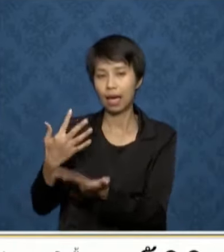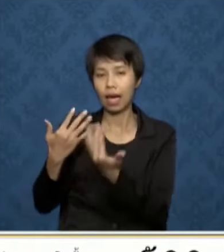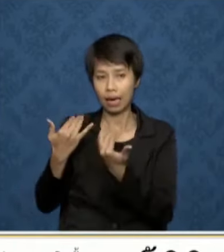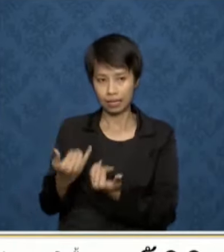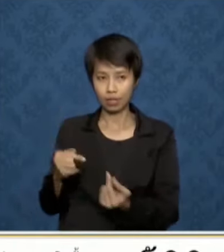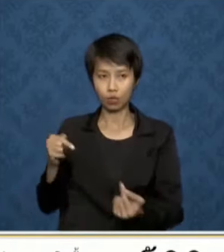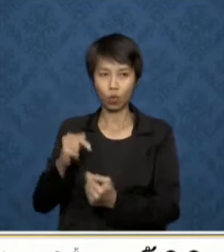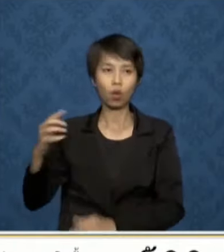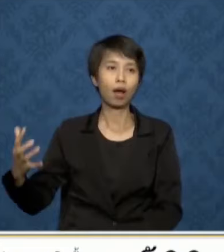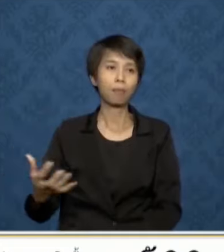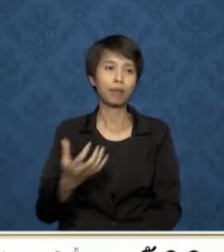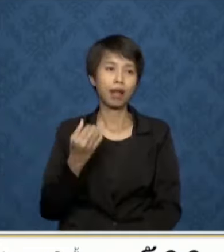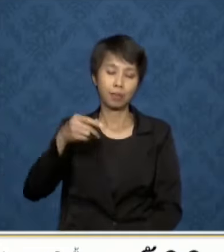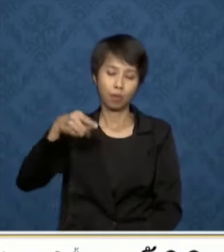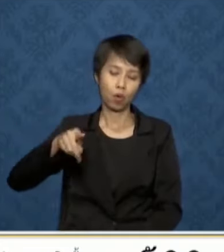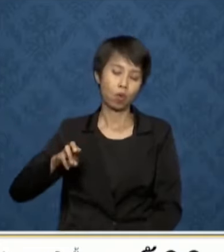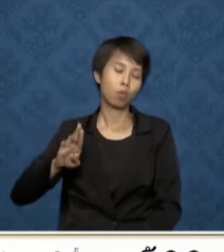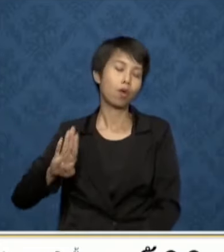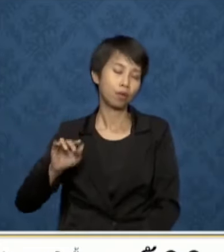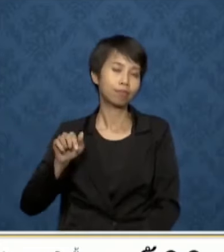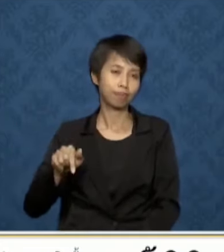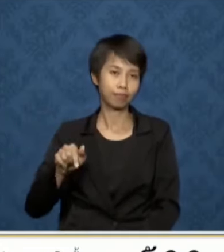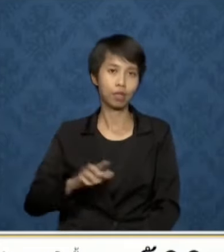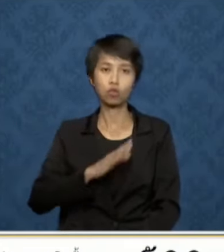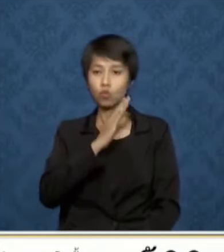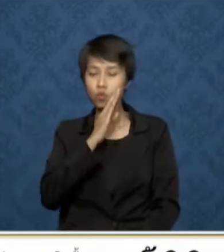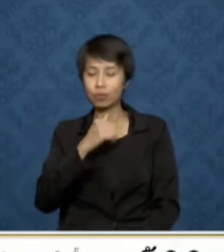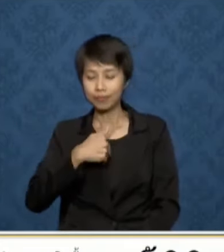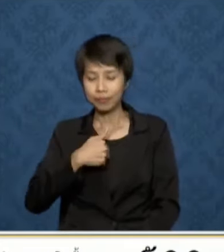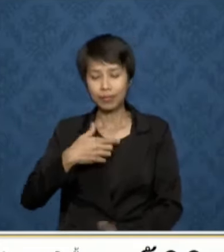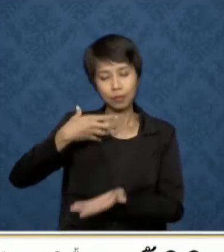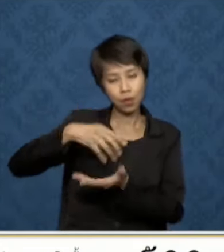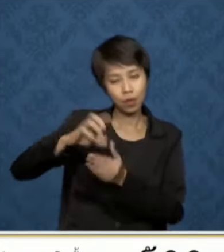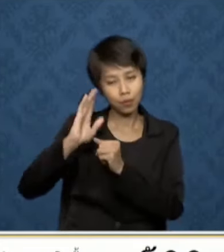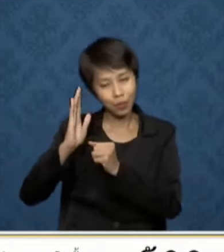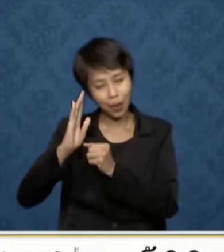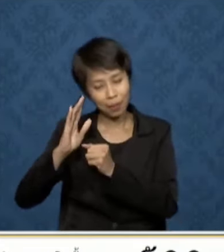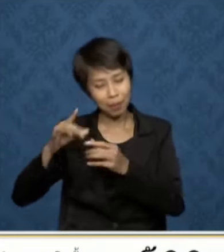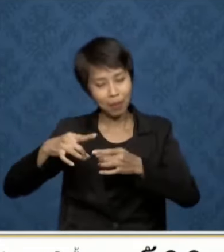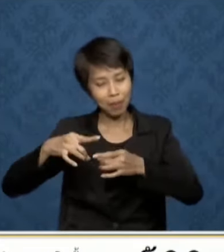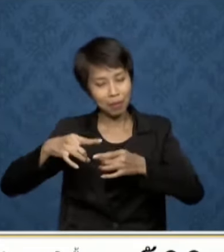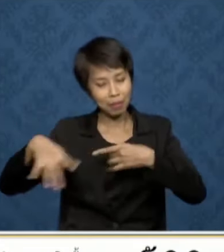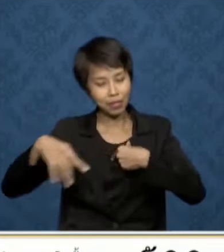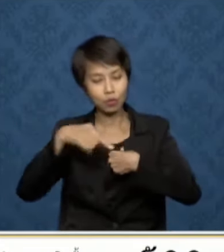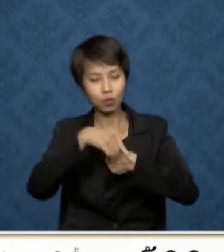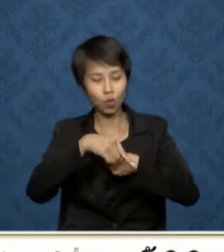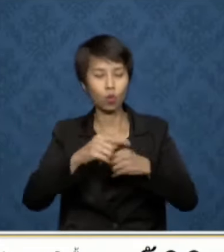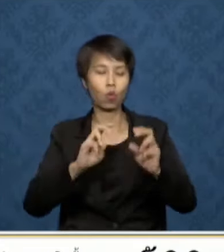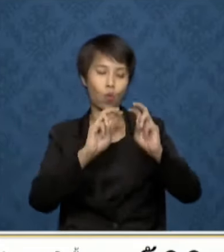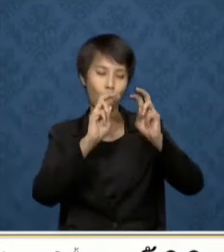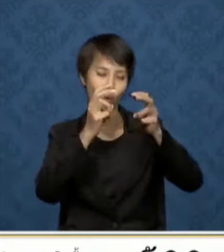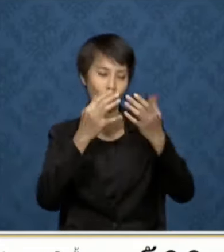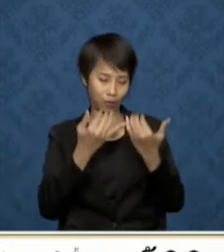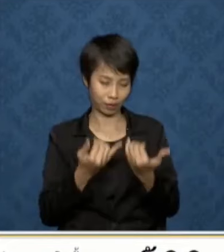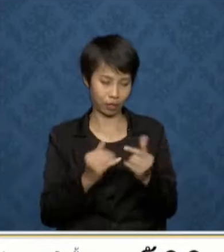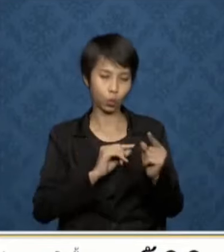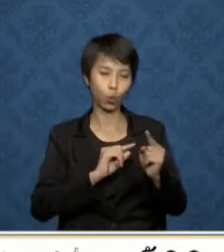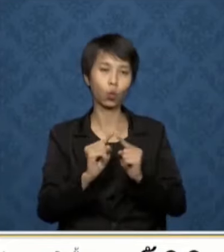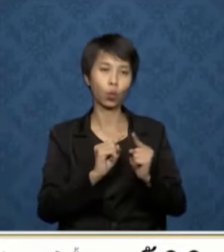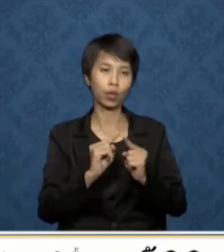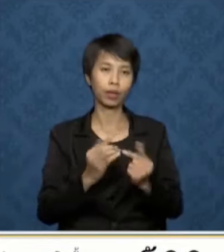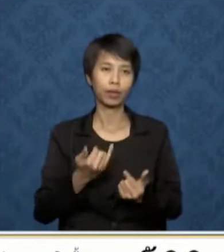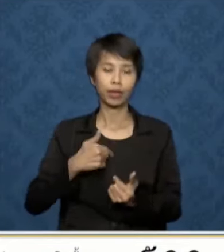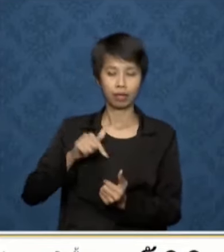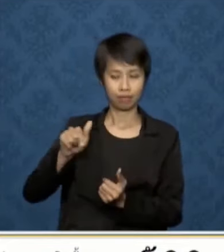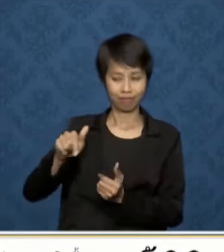if Ikh่านของพรปลายกก็คิดวช่ sindotieนอกประเด็ทจะพคุยกันเพรนั้นผม